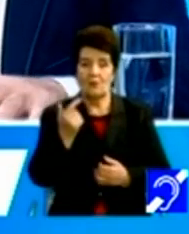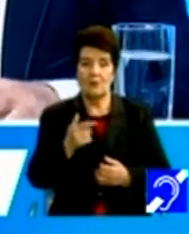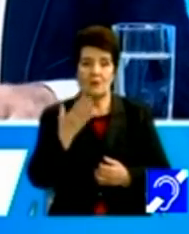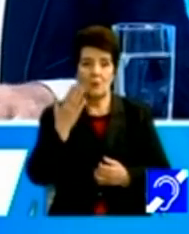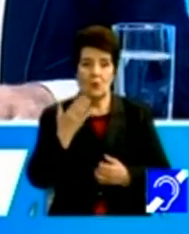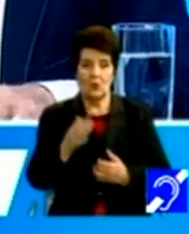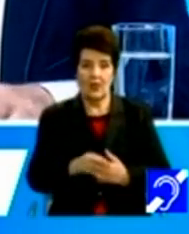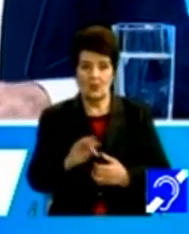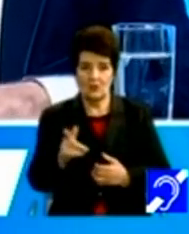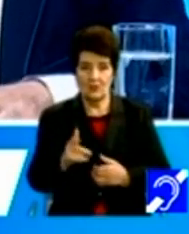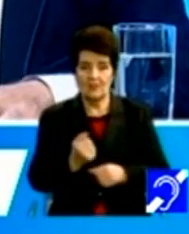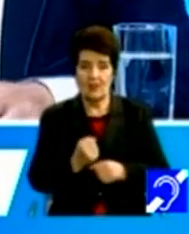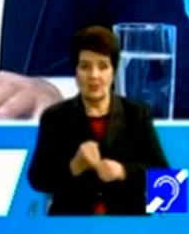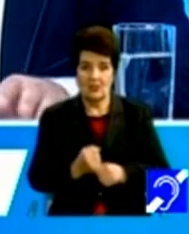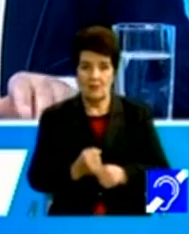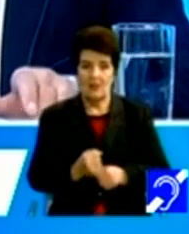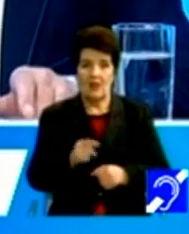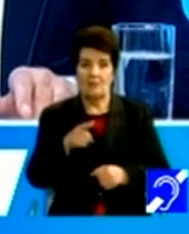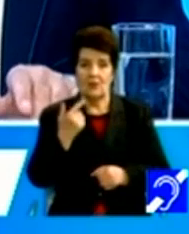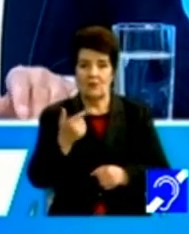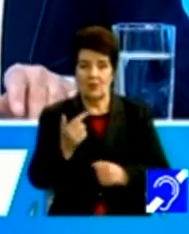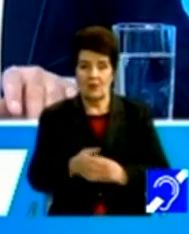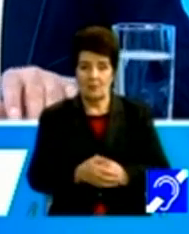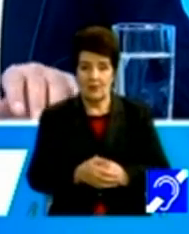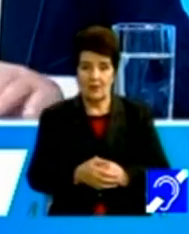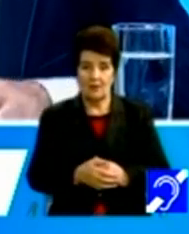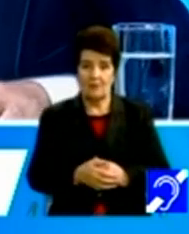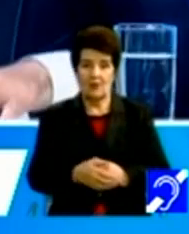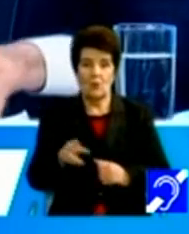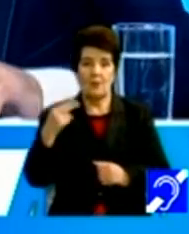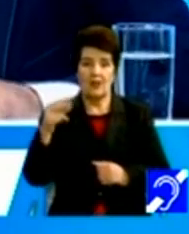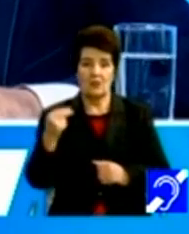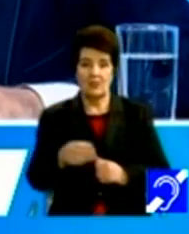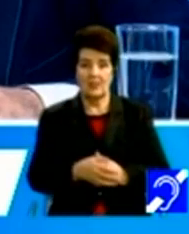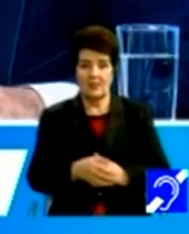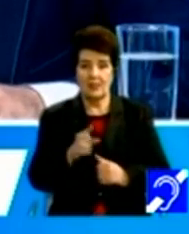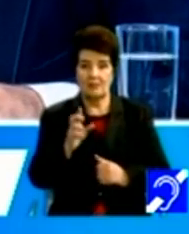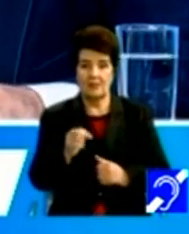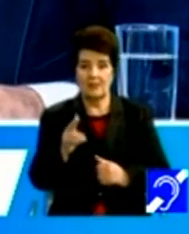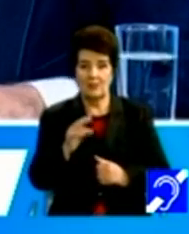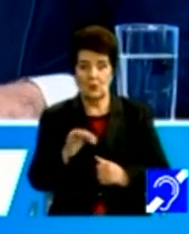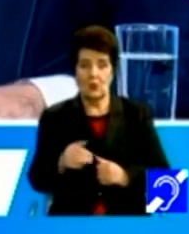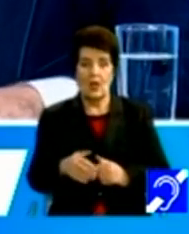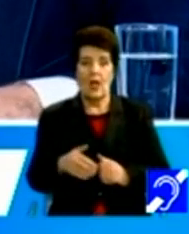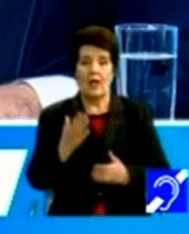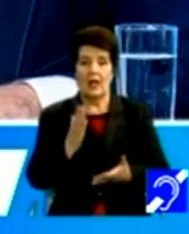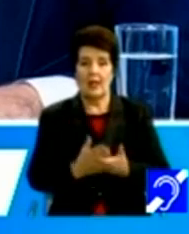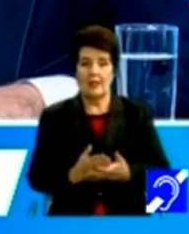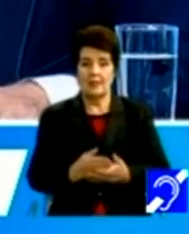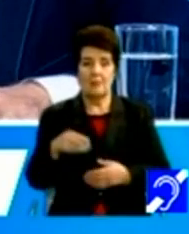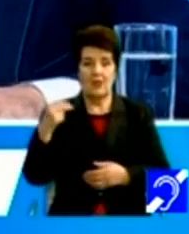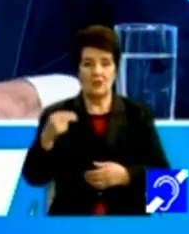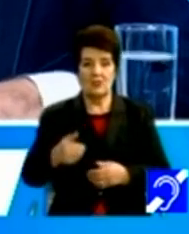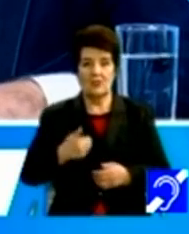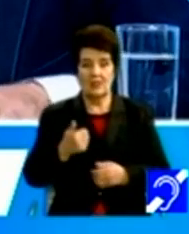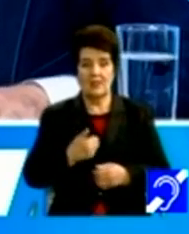București, ca să faci unirea. Noi vorbim cu PMP-ul, așa, cu președintele Băsescu, care ești președinte de onoare. Iar PMP-ul